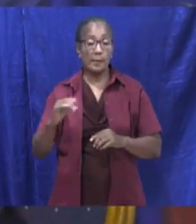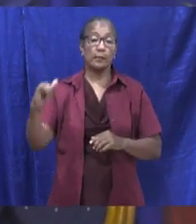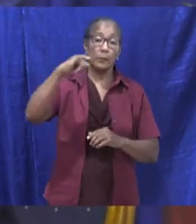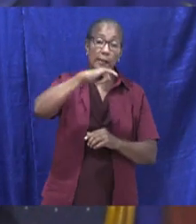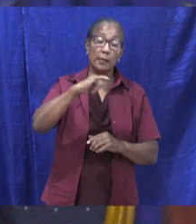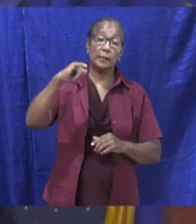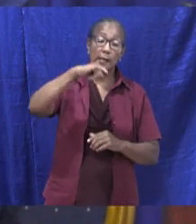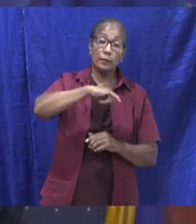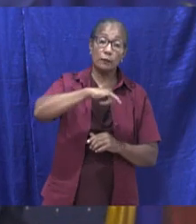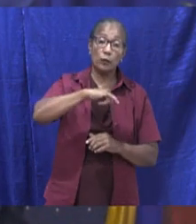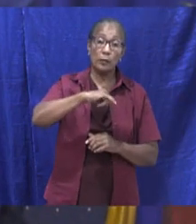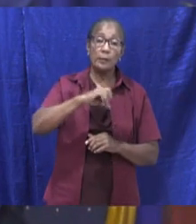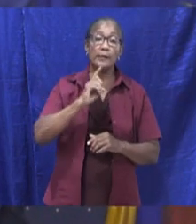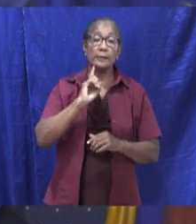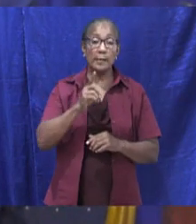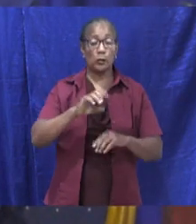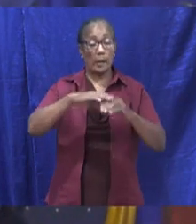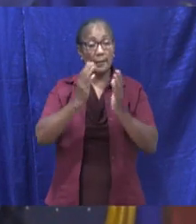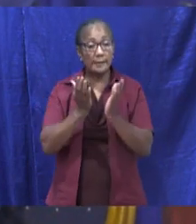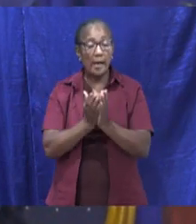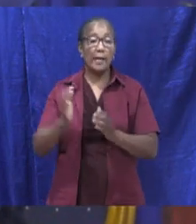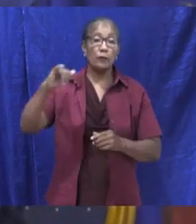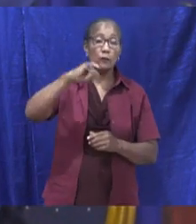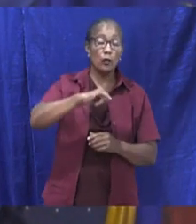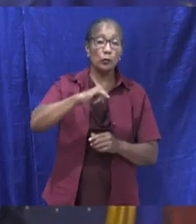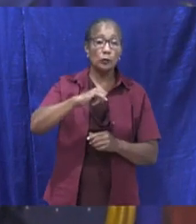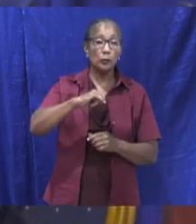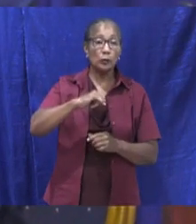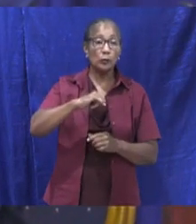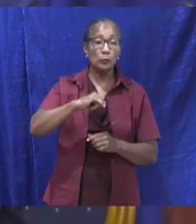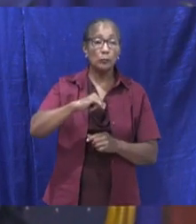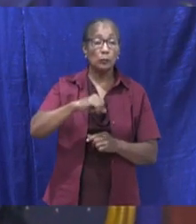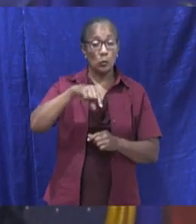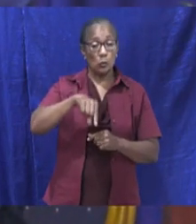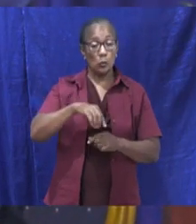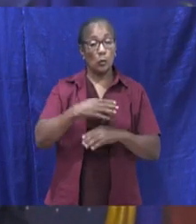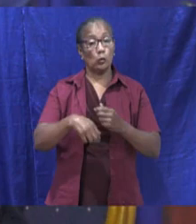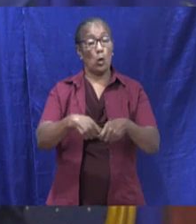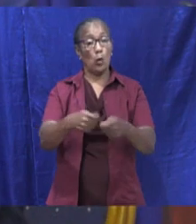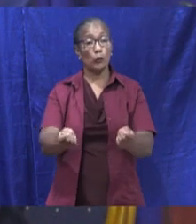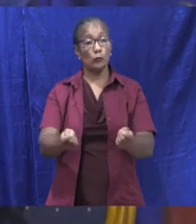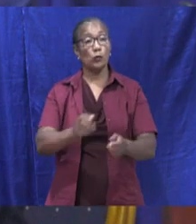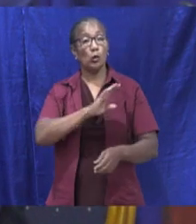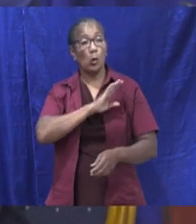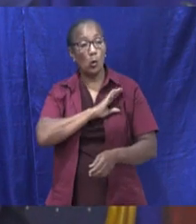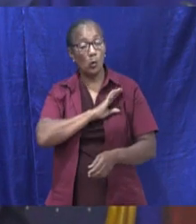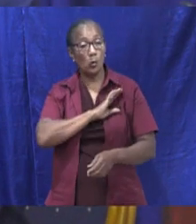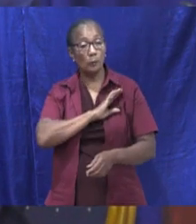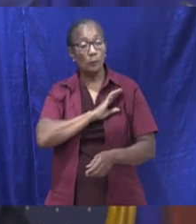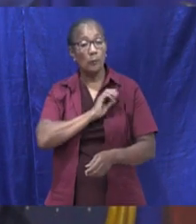repatriatievlucht, mensen, zal zoals alle vluchten tot nog toe zijn uitgevoerd, ook op directieven